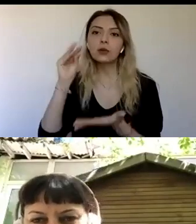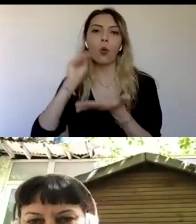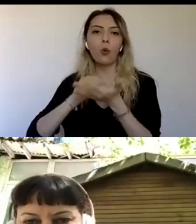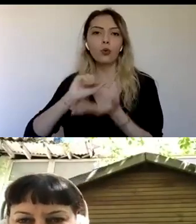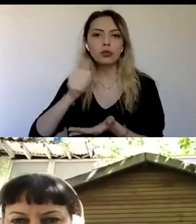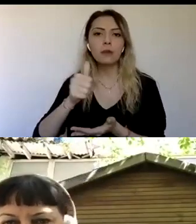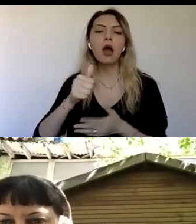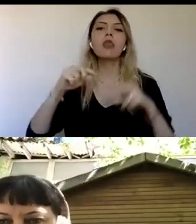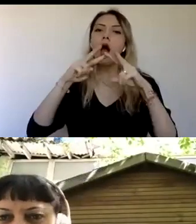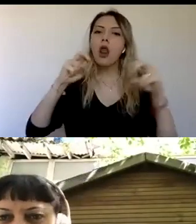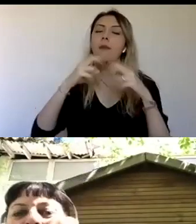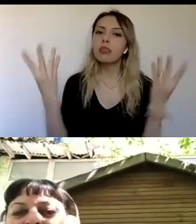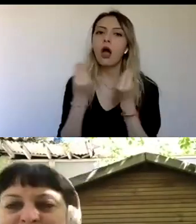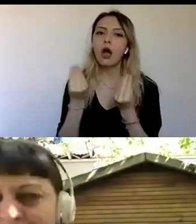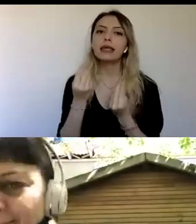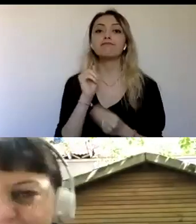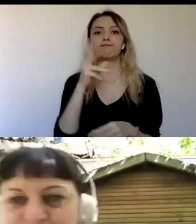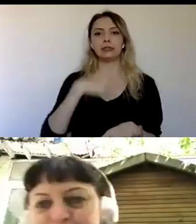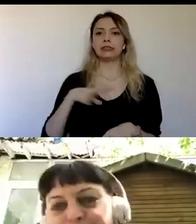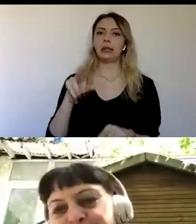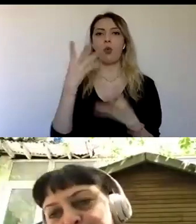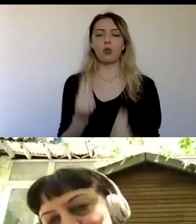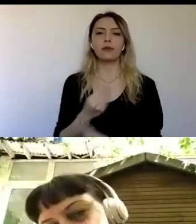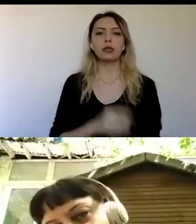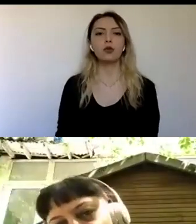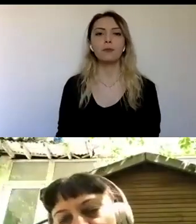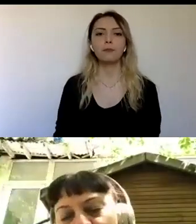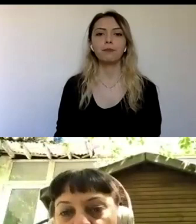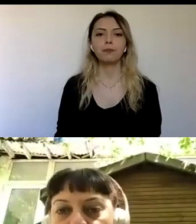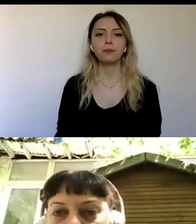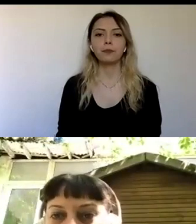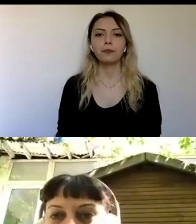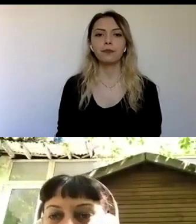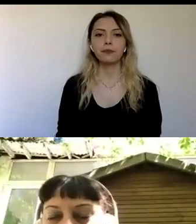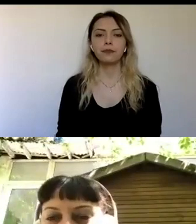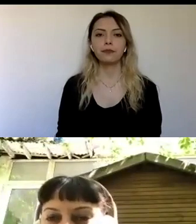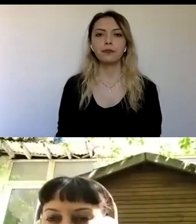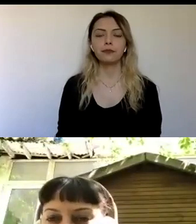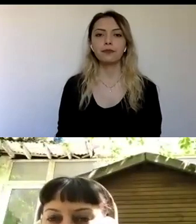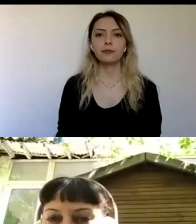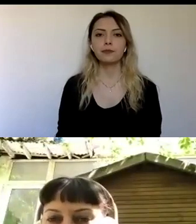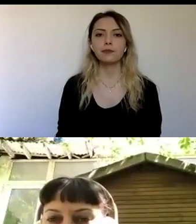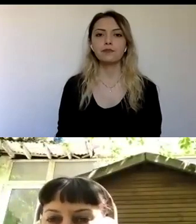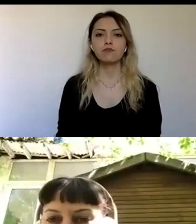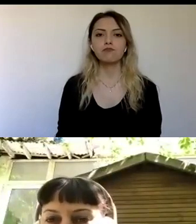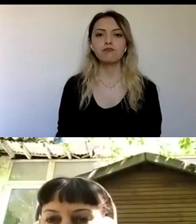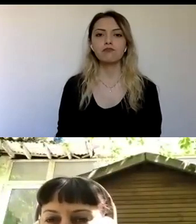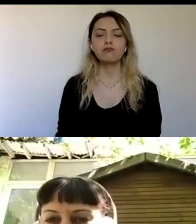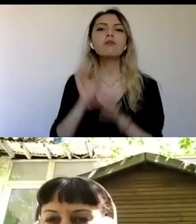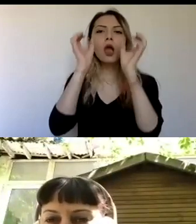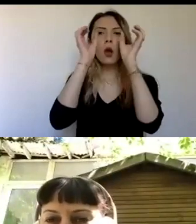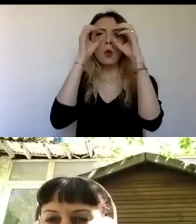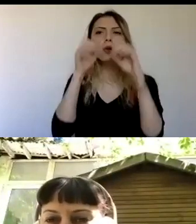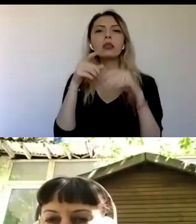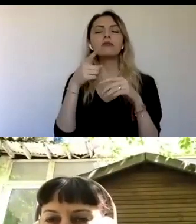aramanızı spesifikleştirebiliyorsunuz. Google bu basit formüllerin dışında zaten kendi içinde de bir advanced search